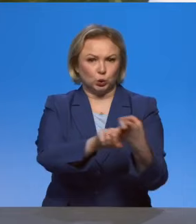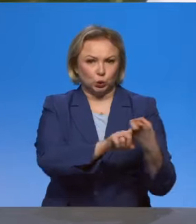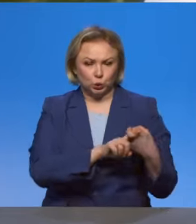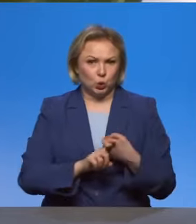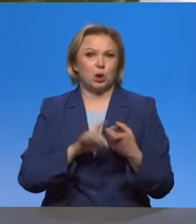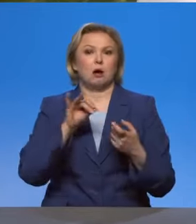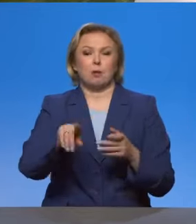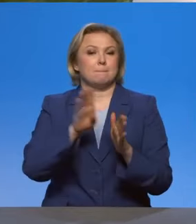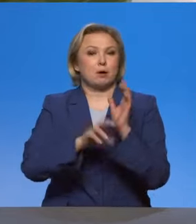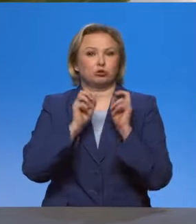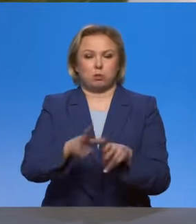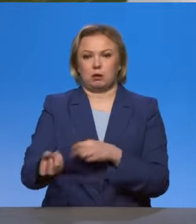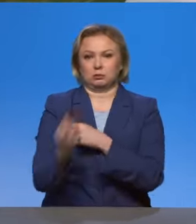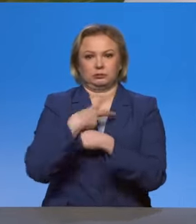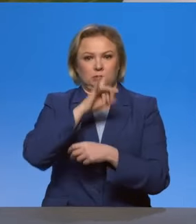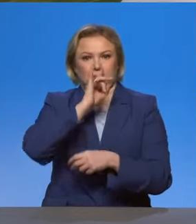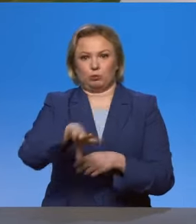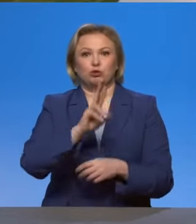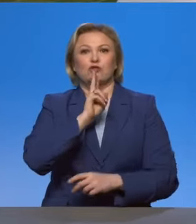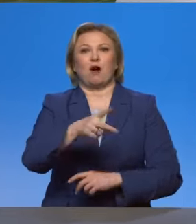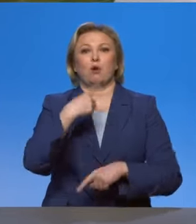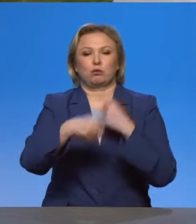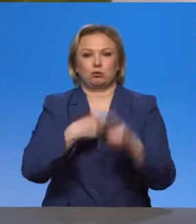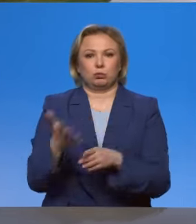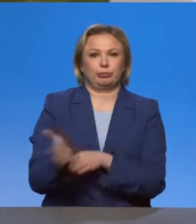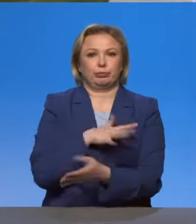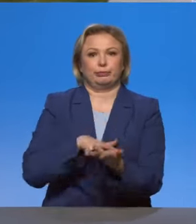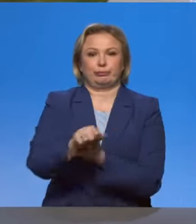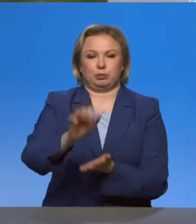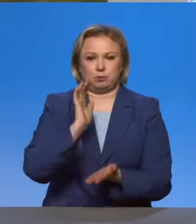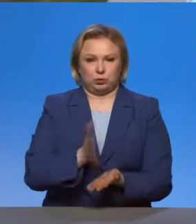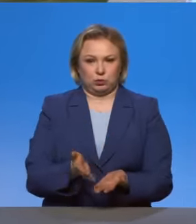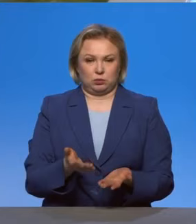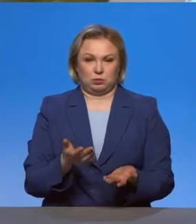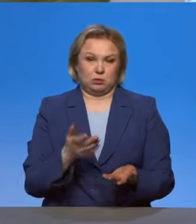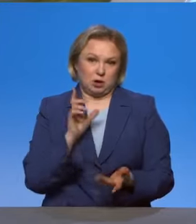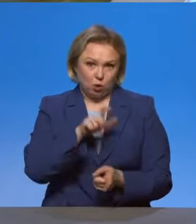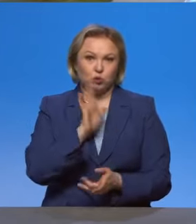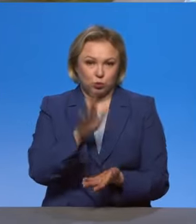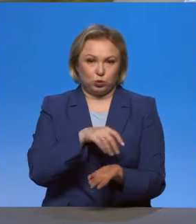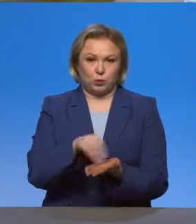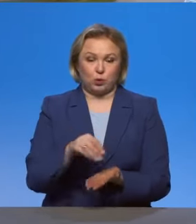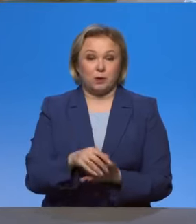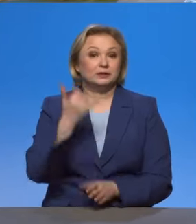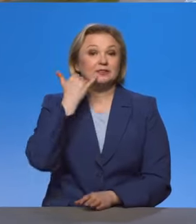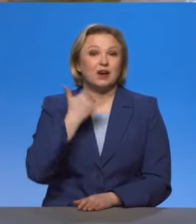попросит уйти через 2 года. Есть у нас телефонный звонок. Давайте послушаем Татьяну, Красноярский край. Здравствуйте.